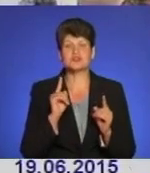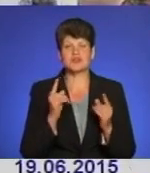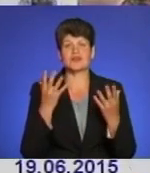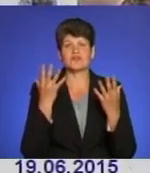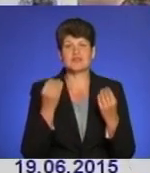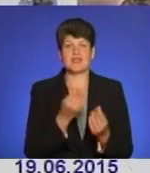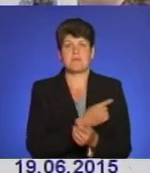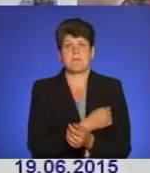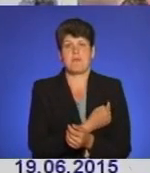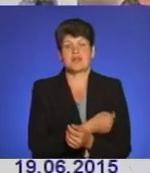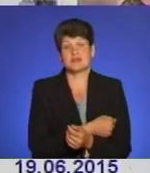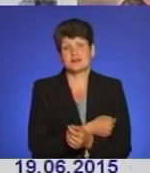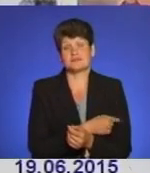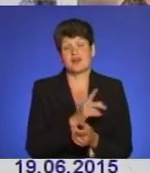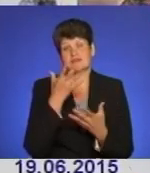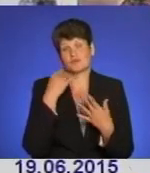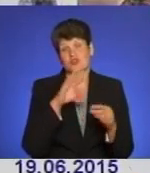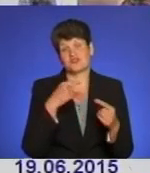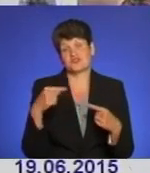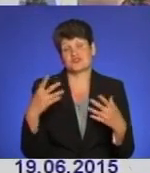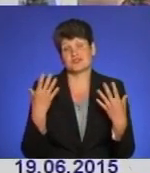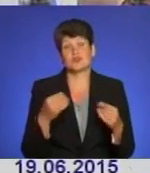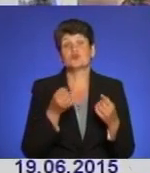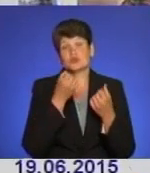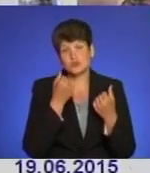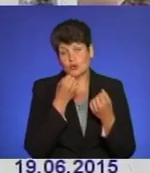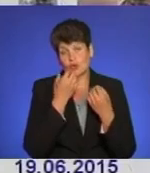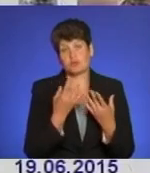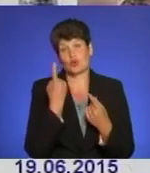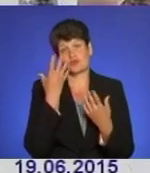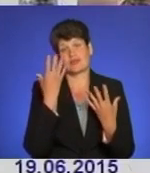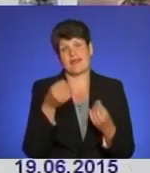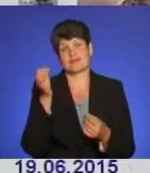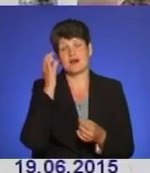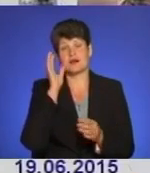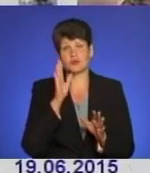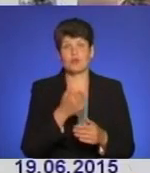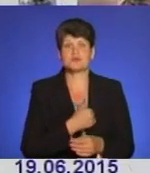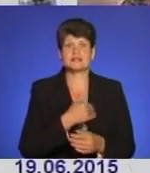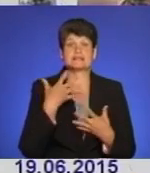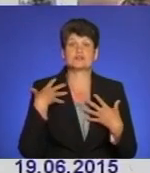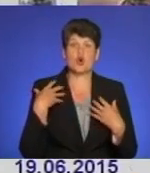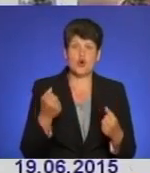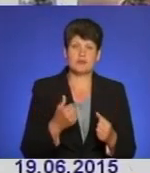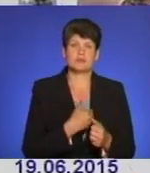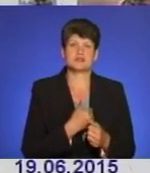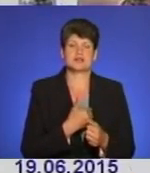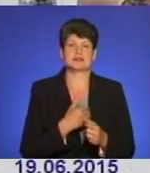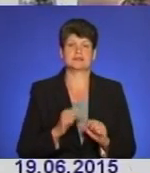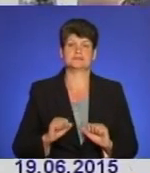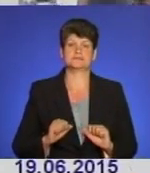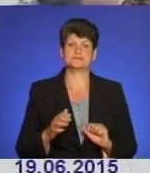День медика, забуваючи всі інші дні. Добре, хоч цей медика згадують. Побажати їм здоров'я, побажати їм наснаги